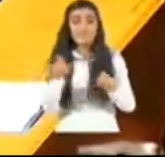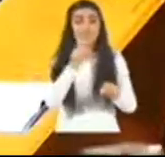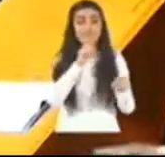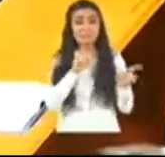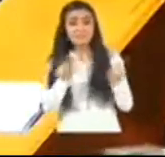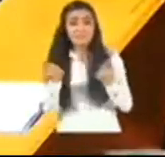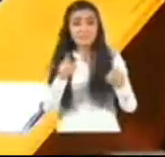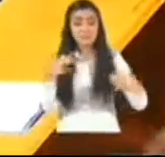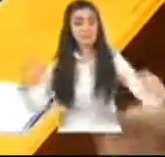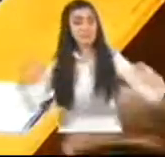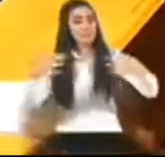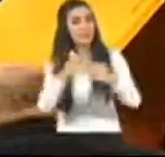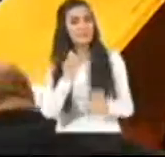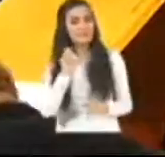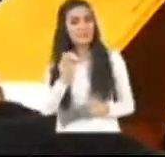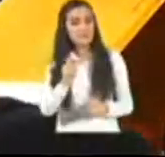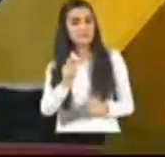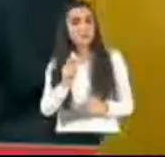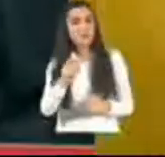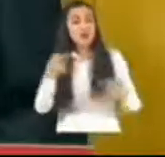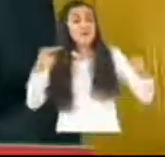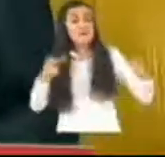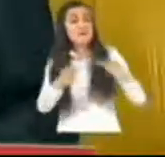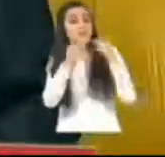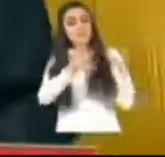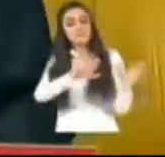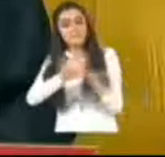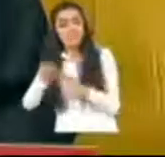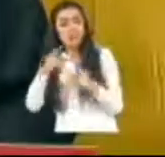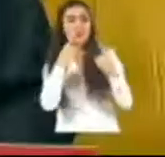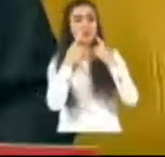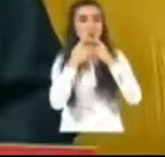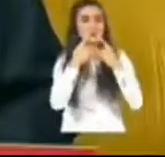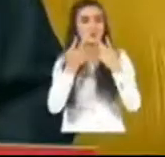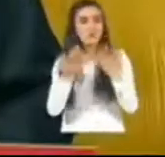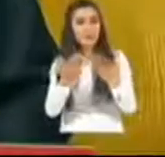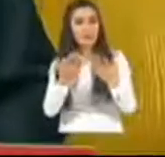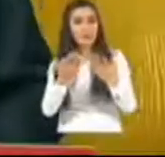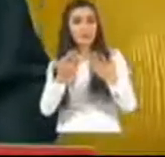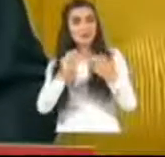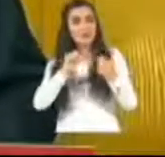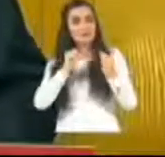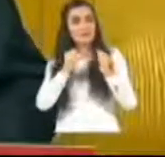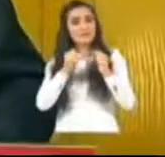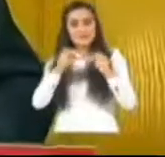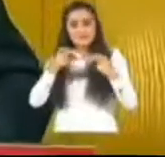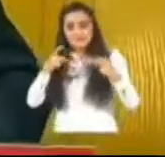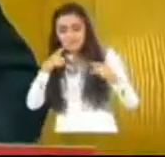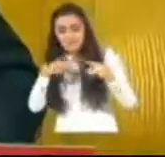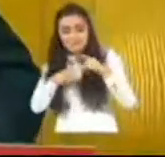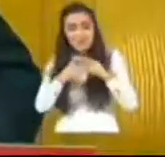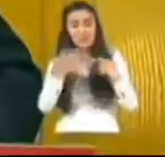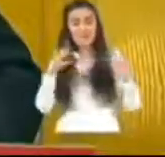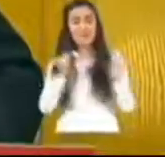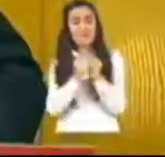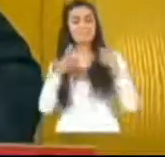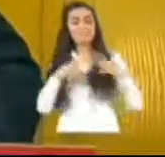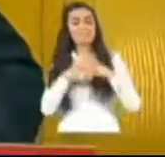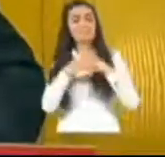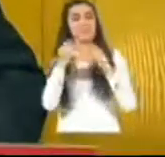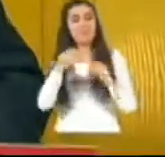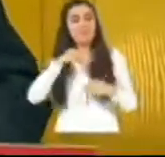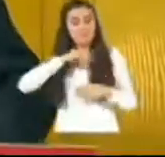yerine kucaklaşmak, kavga yerine konuşmak, kaynama yerine kaynaşmak,